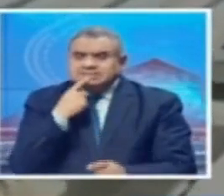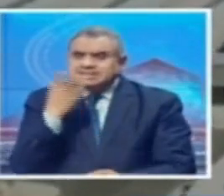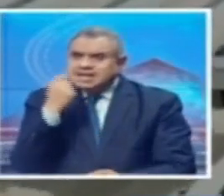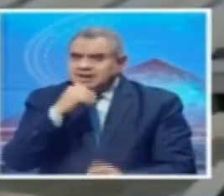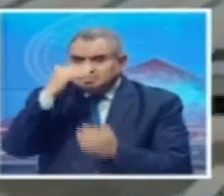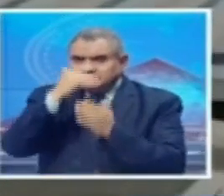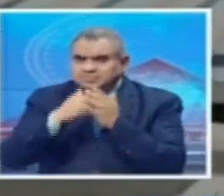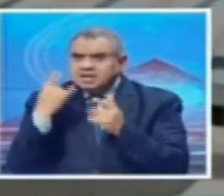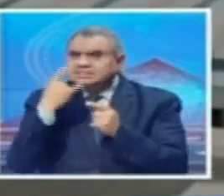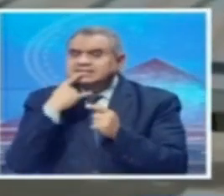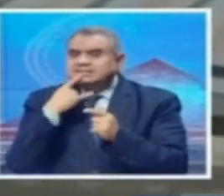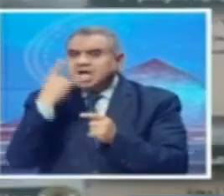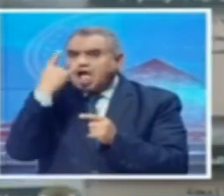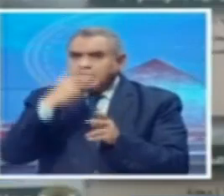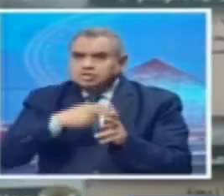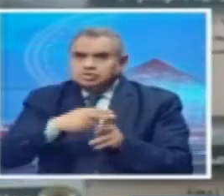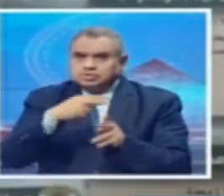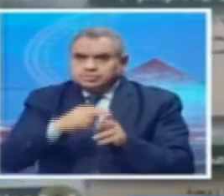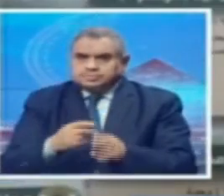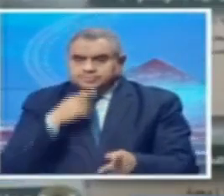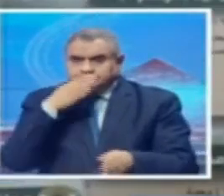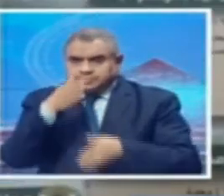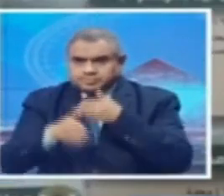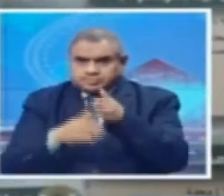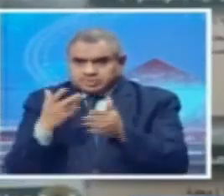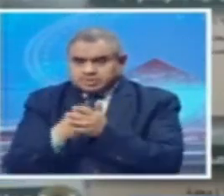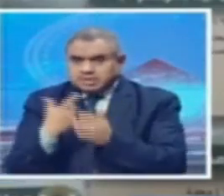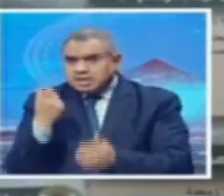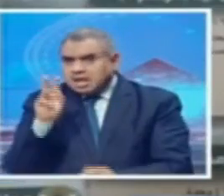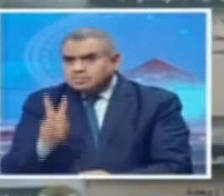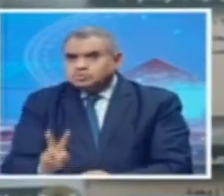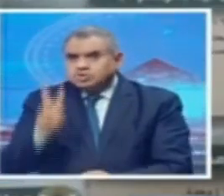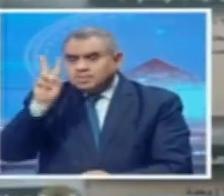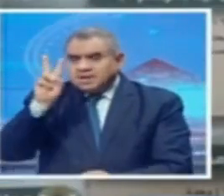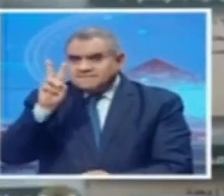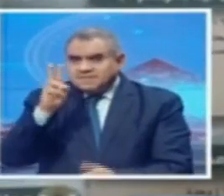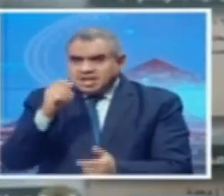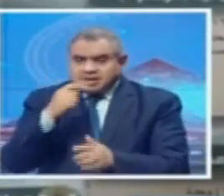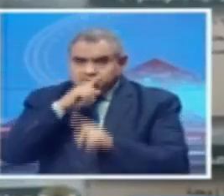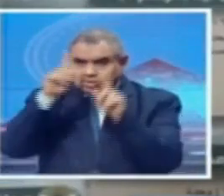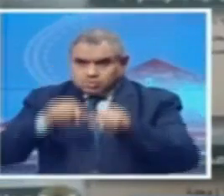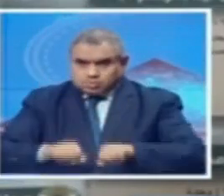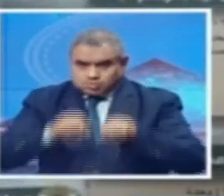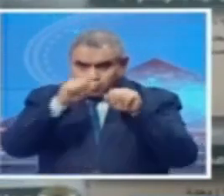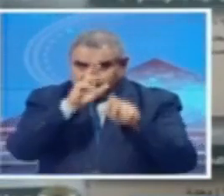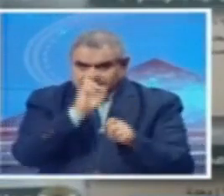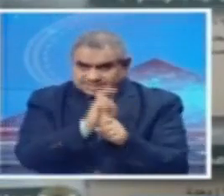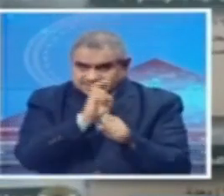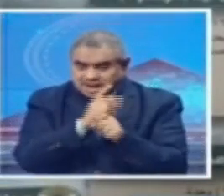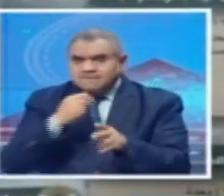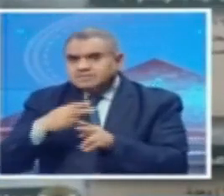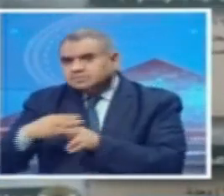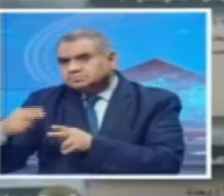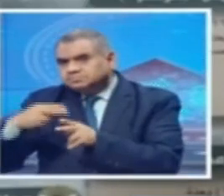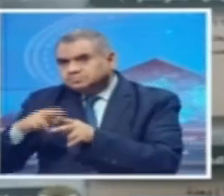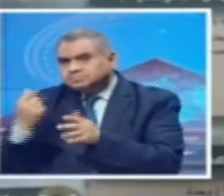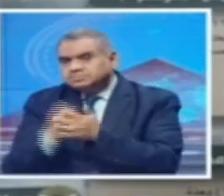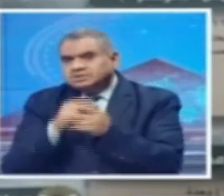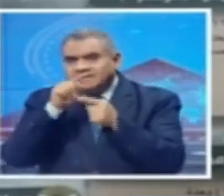إلى 10 أعوام. البنك بيقدر يدفع 75% من قيمة الوحدة وبفائدة